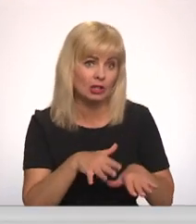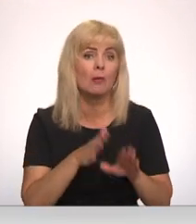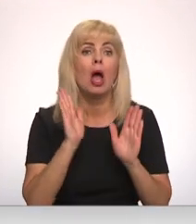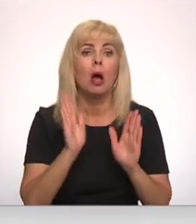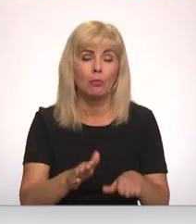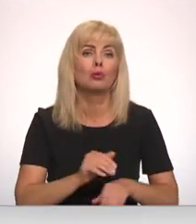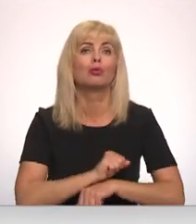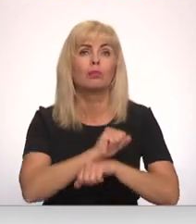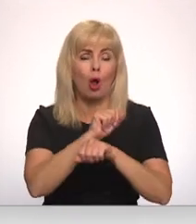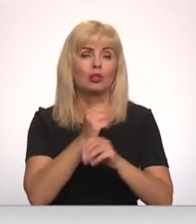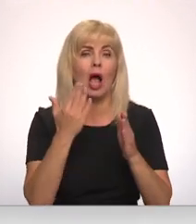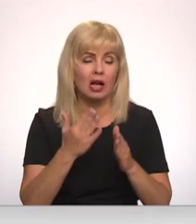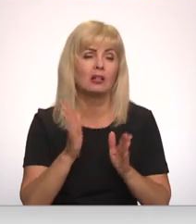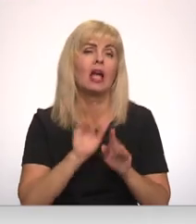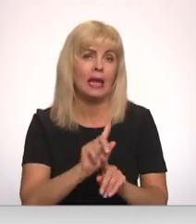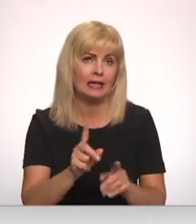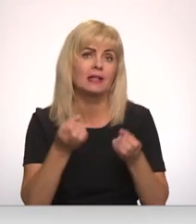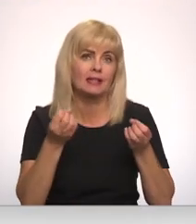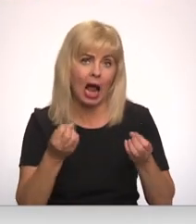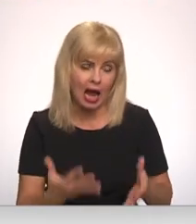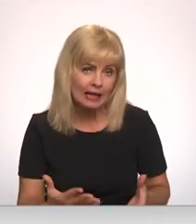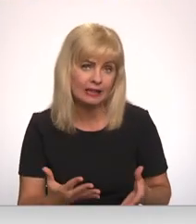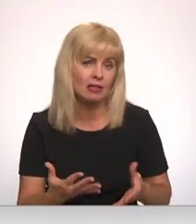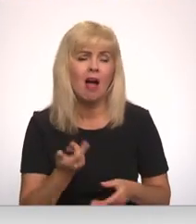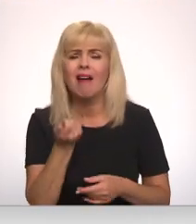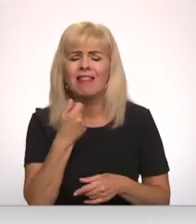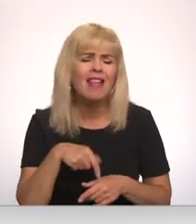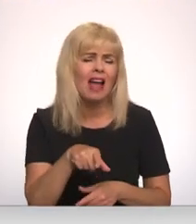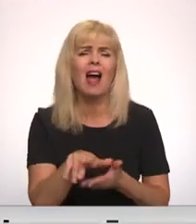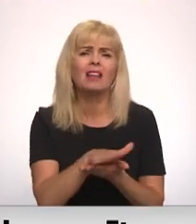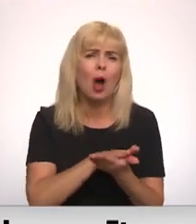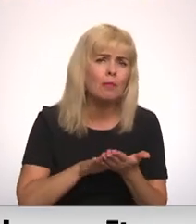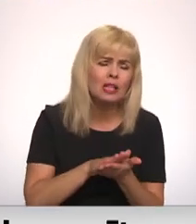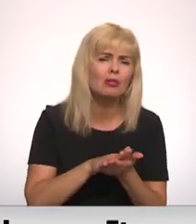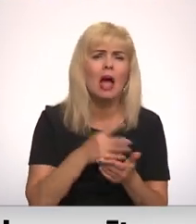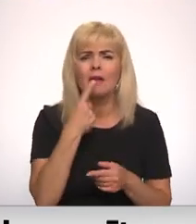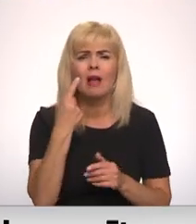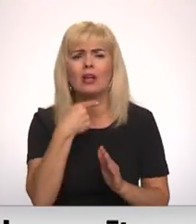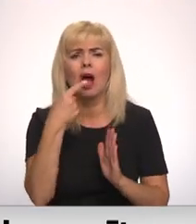protesta akcijas, tas ir vairāk kā skaidrs. Nekad šādi nav bijis, ka nevienā no